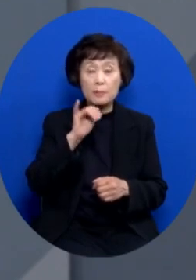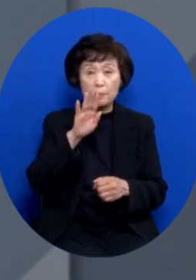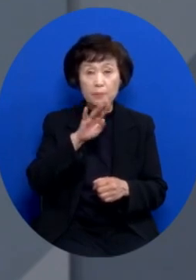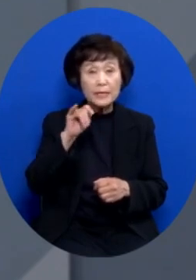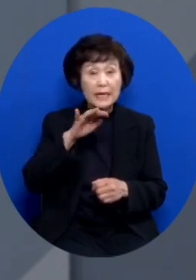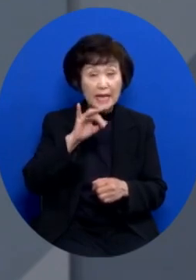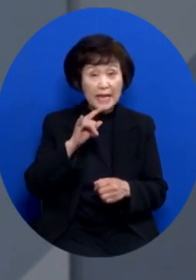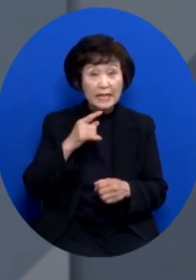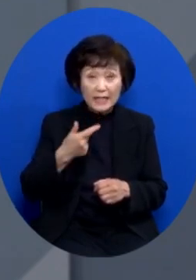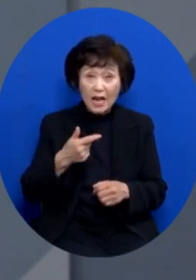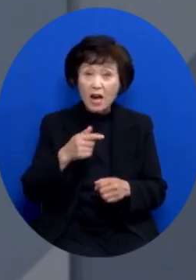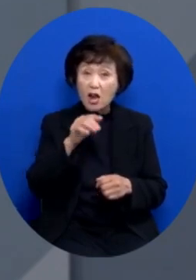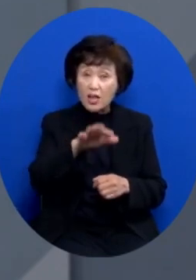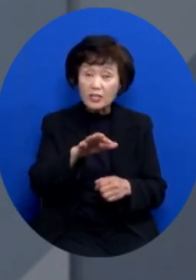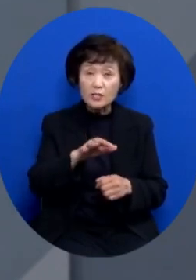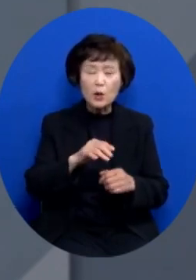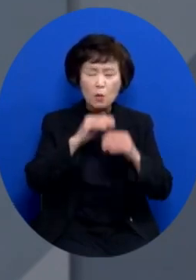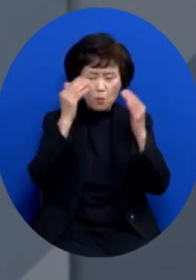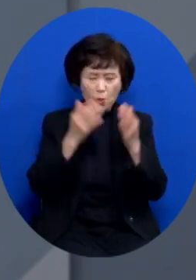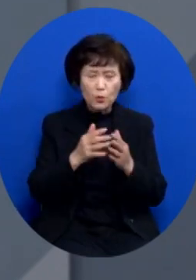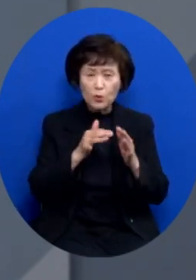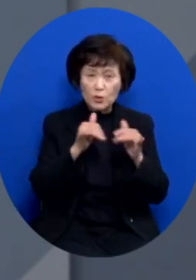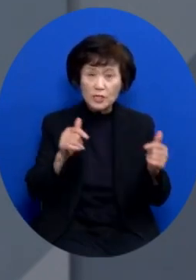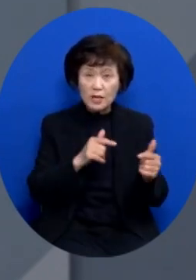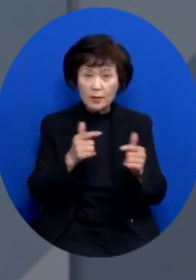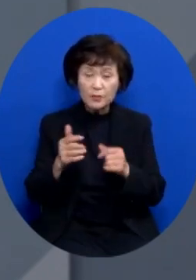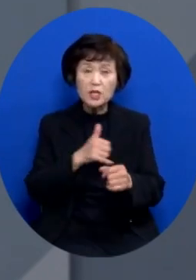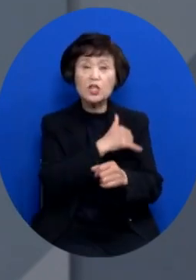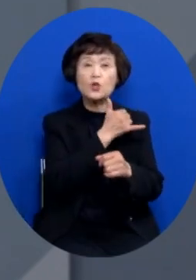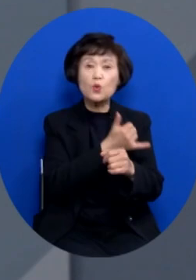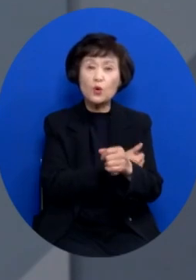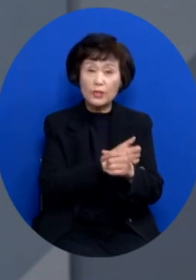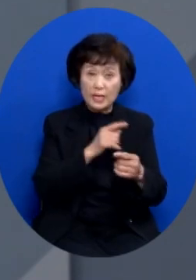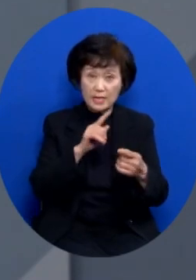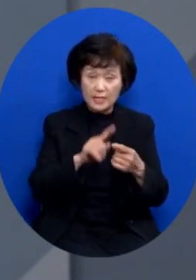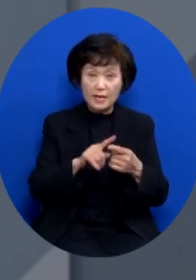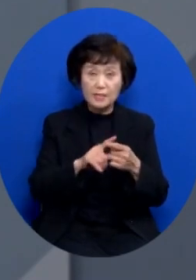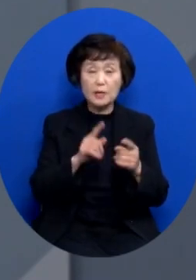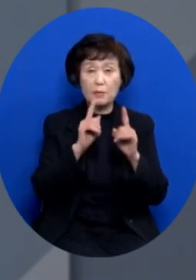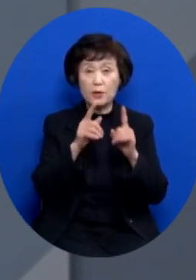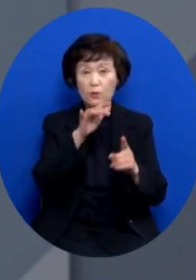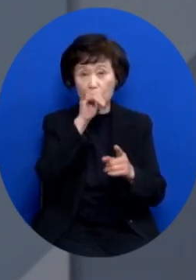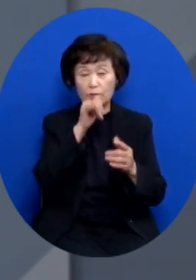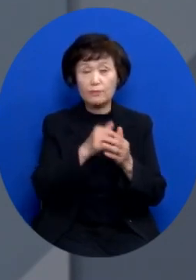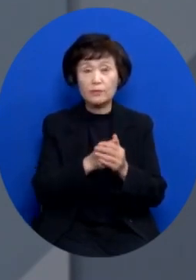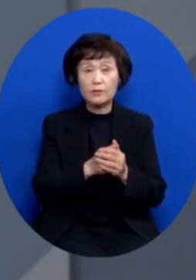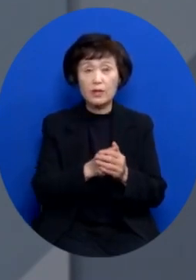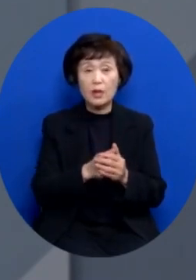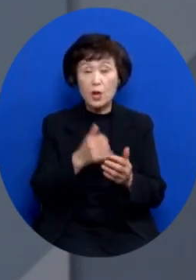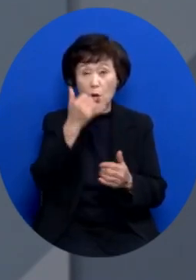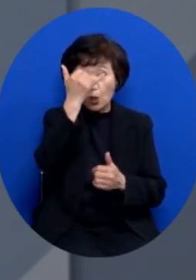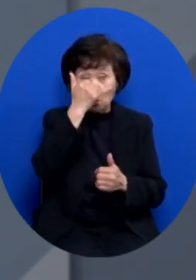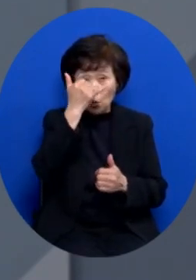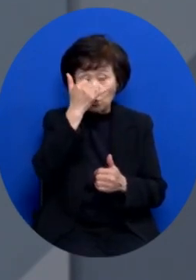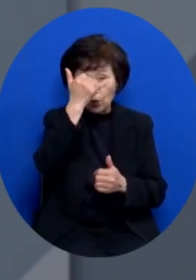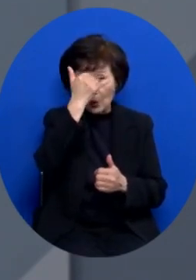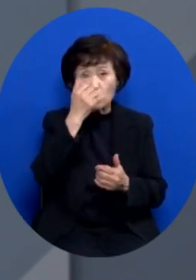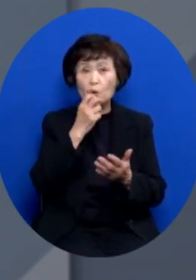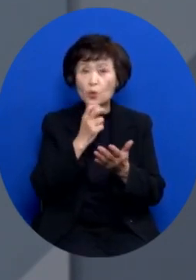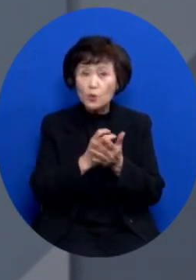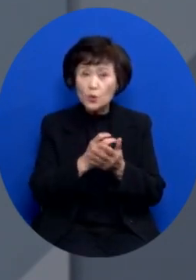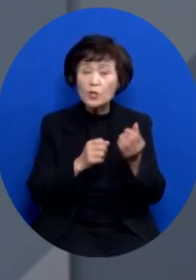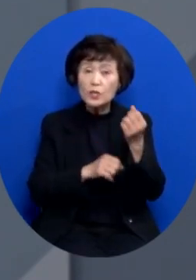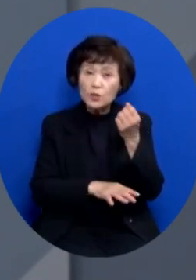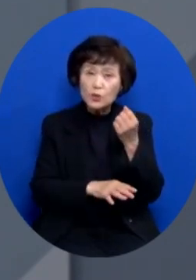모든 사람을 인권 불가분에 나눌 수 없는 거 이걸 이제 보편적 인권이라고 그러죠. 이것은 도덕과 윤리를 기초로 해서